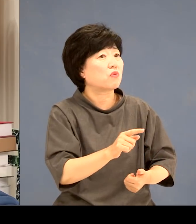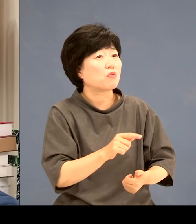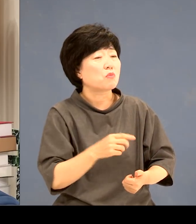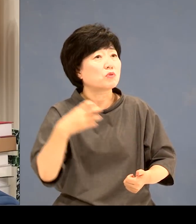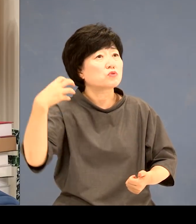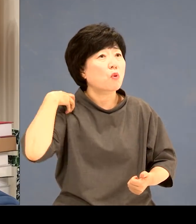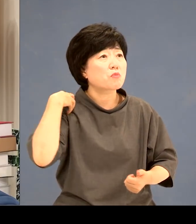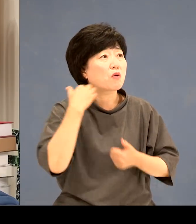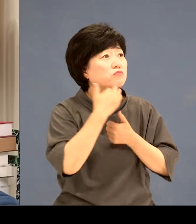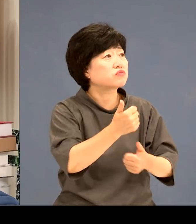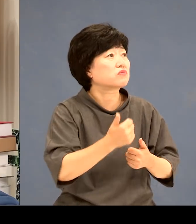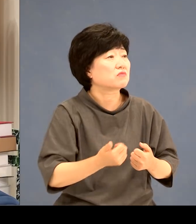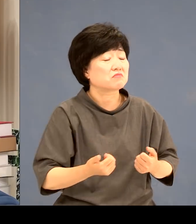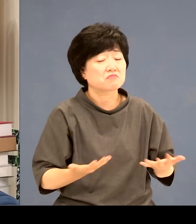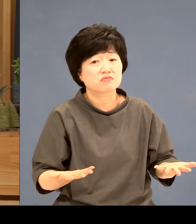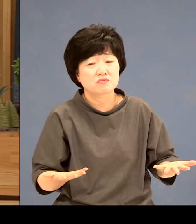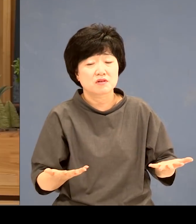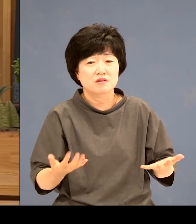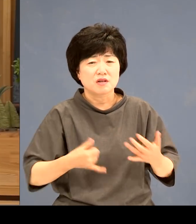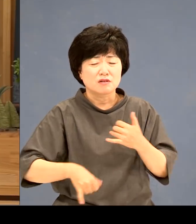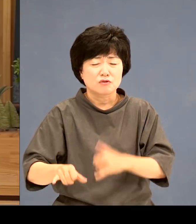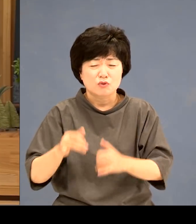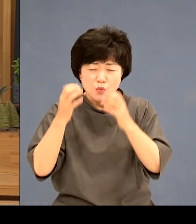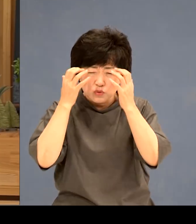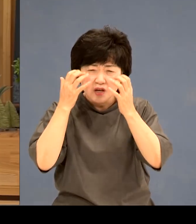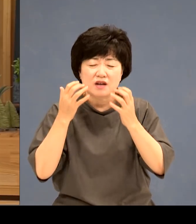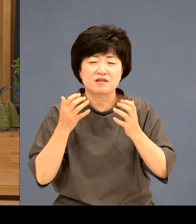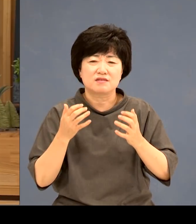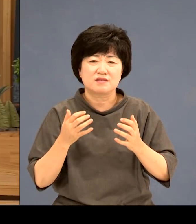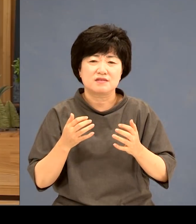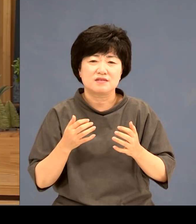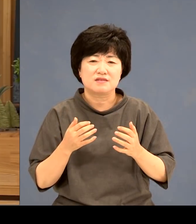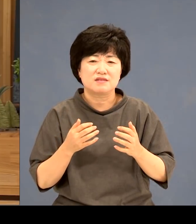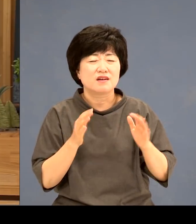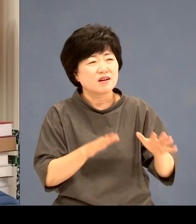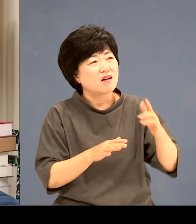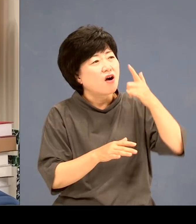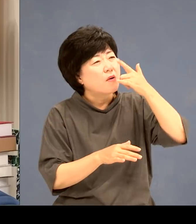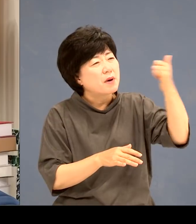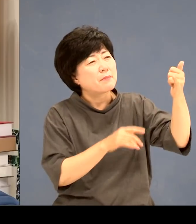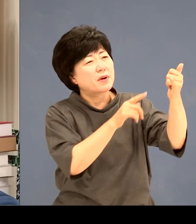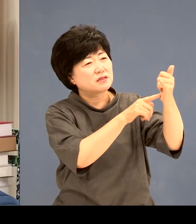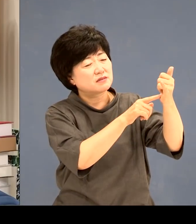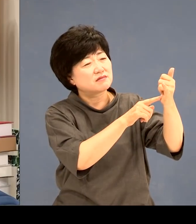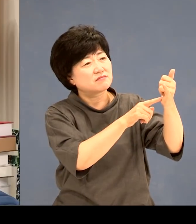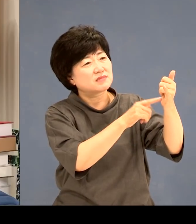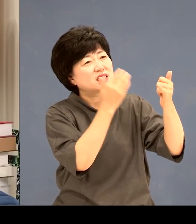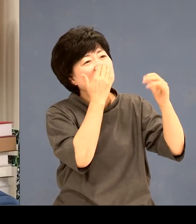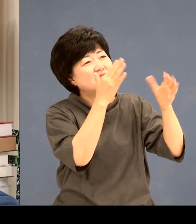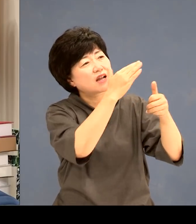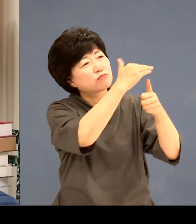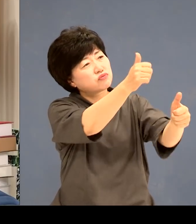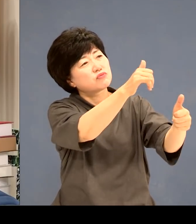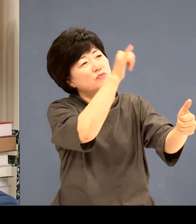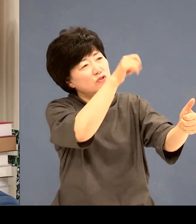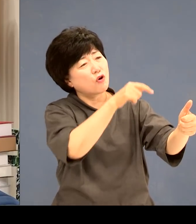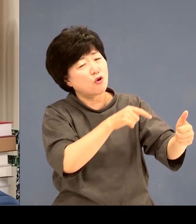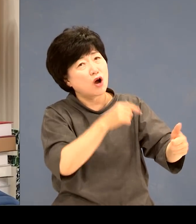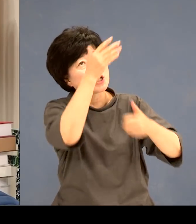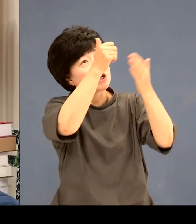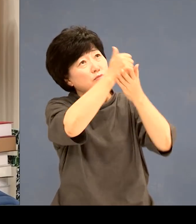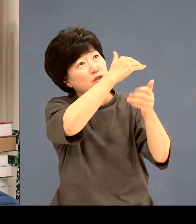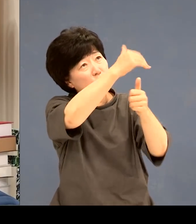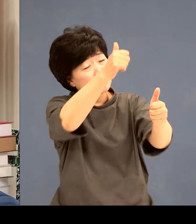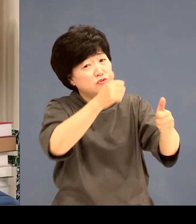소명이 있어서 간 거 아니거든요. 네, 네. 그래서 가끔은 이제 저희 아이들이 엄마 아빠는 여기 이스라엘에 부르심이